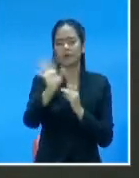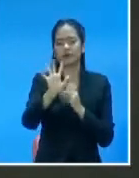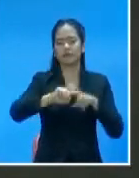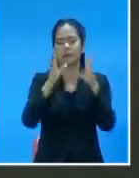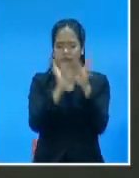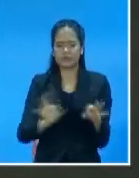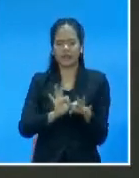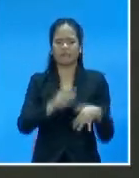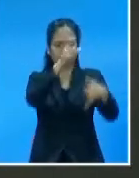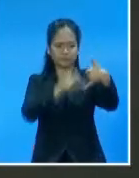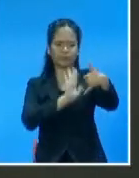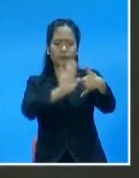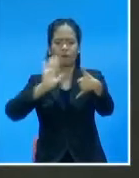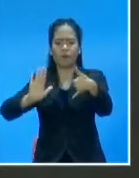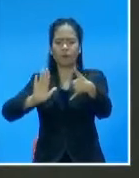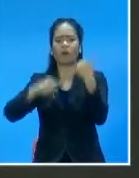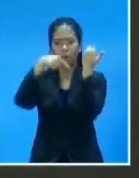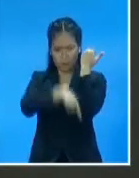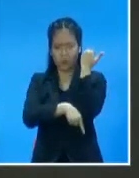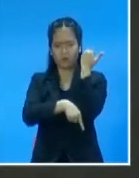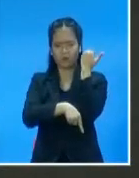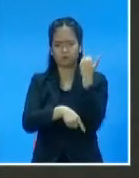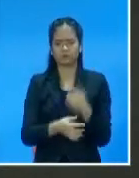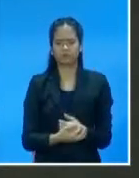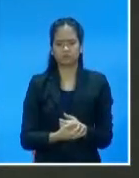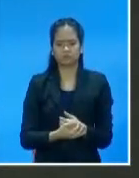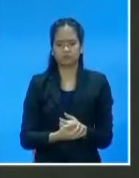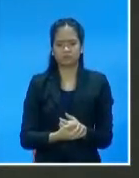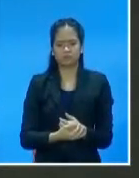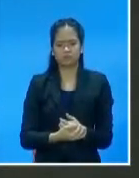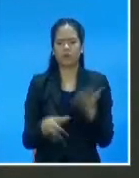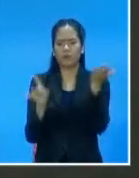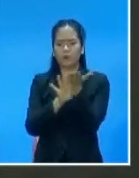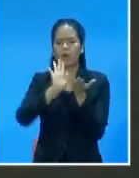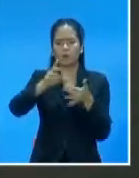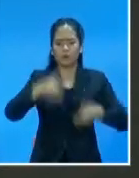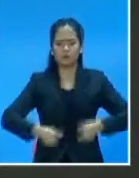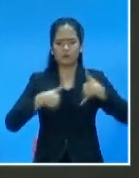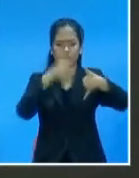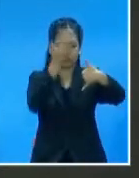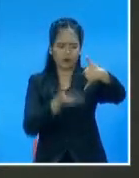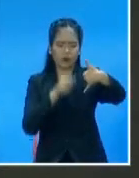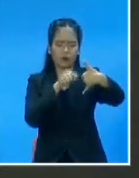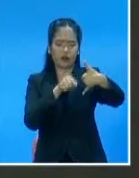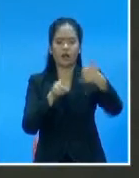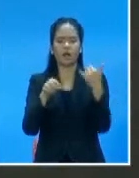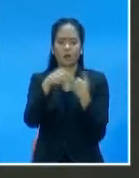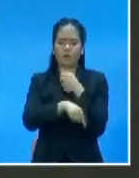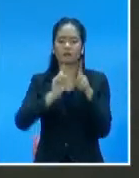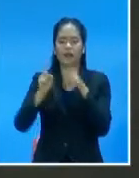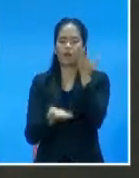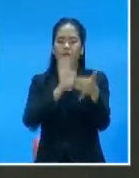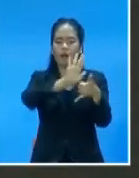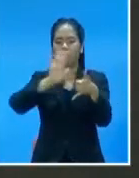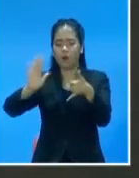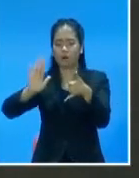คนนะการทำงานที่ไม่มีประสิทธิภาพมันอยู่ที่คนทั้งสิ้นนั่นคือการพัฒนาทรัพยากรมนุษย์ให้ความสำคัญคิด